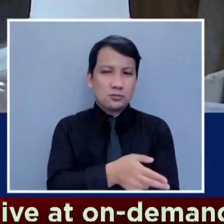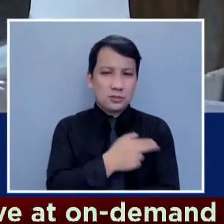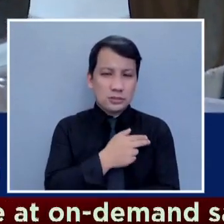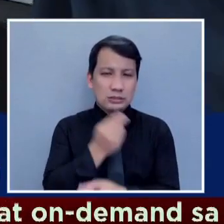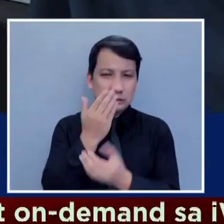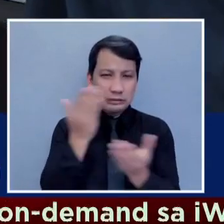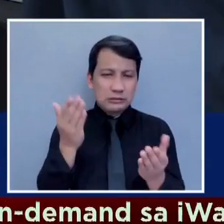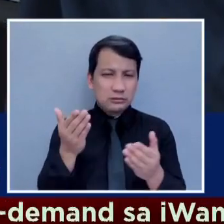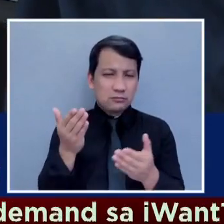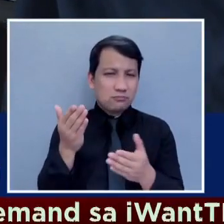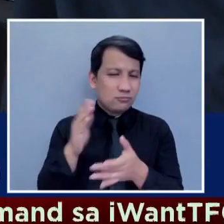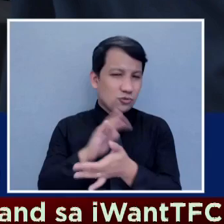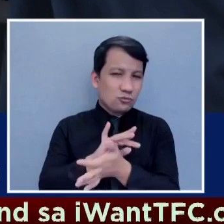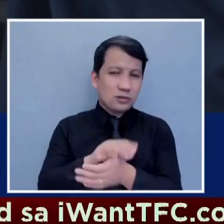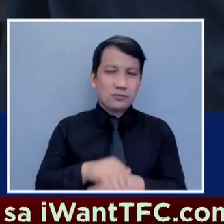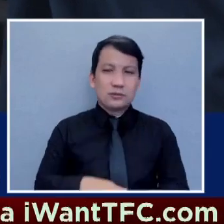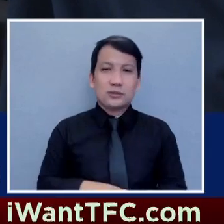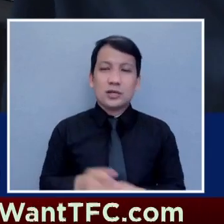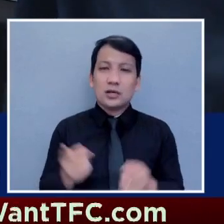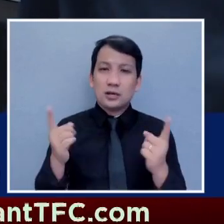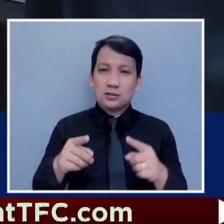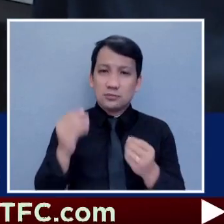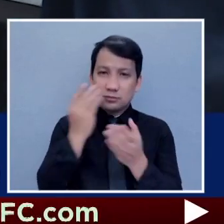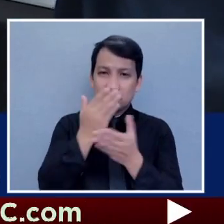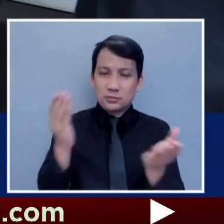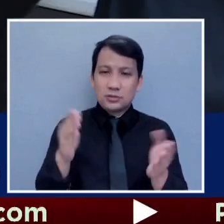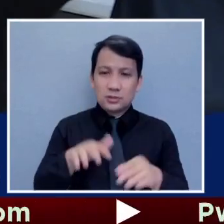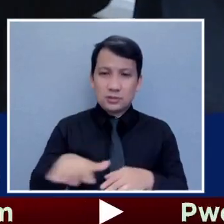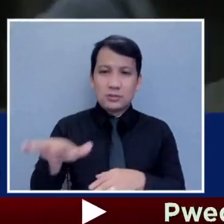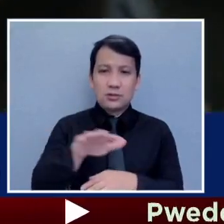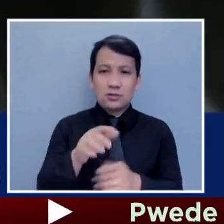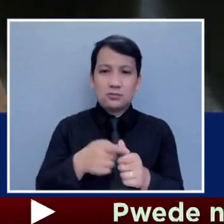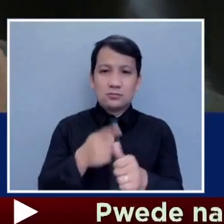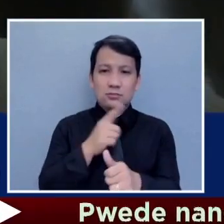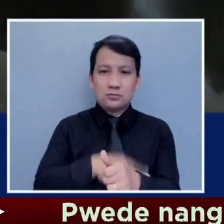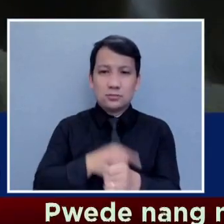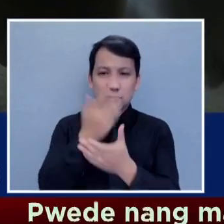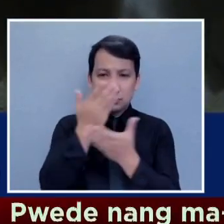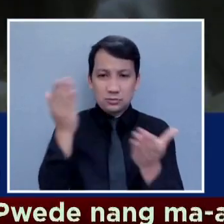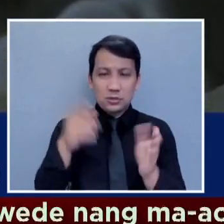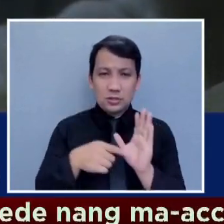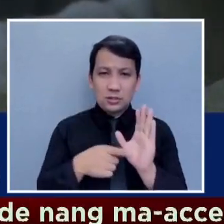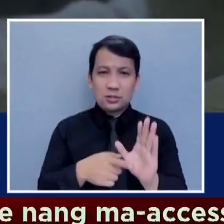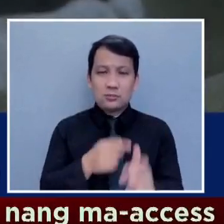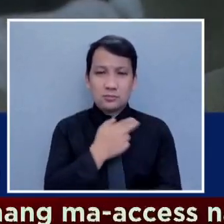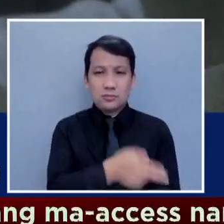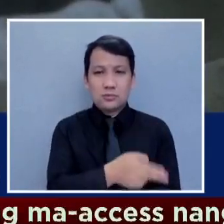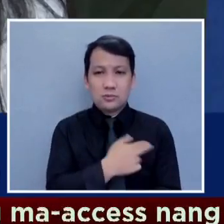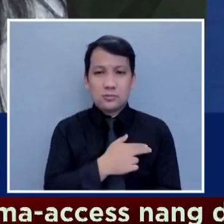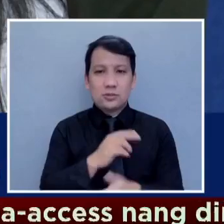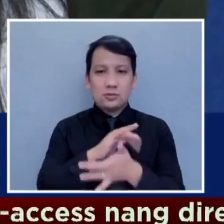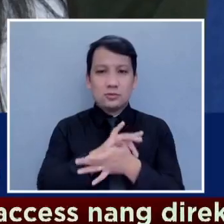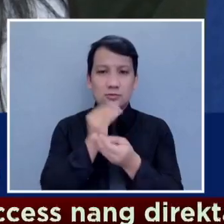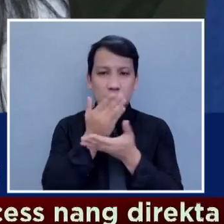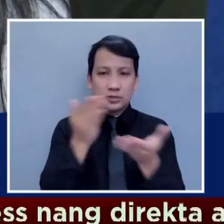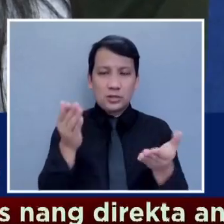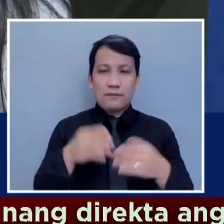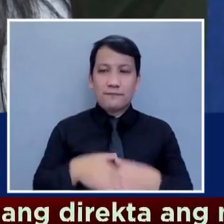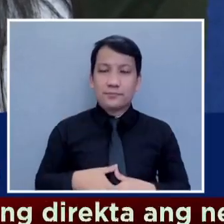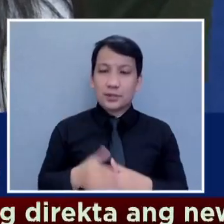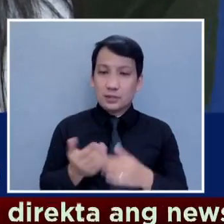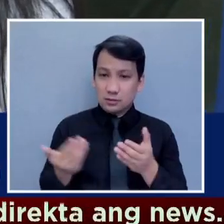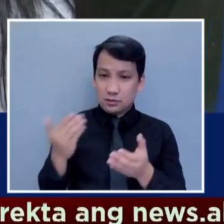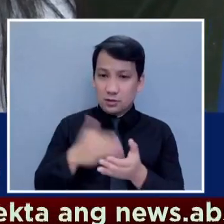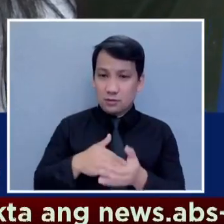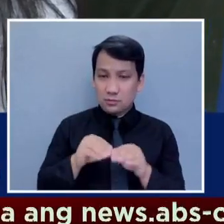vaccination sites. Magkakaroon muna ng pilot o paunang bakunahan sa mga piling ospital sa Metro Manila. Pagkatapos ay